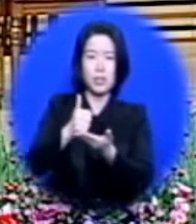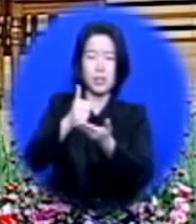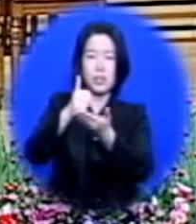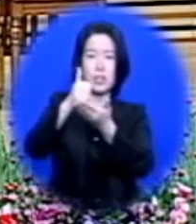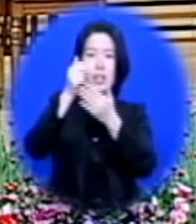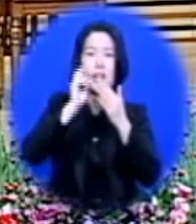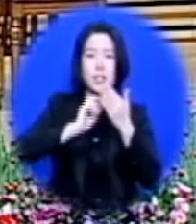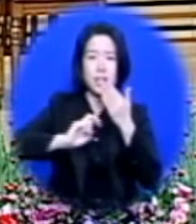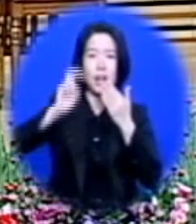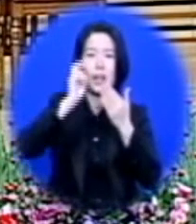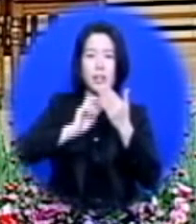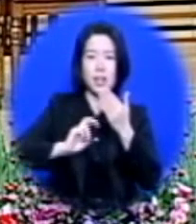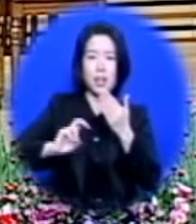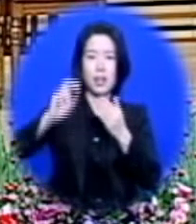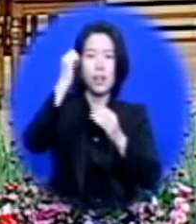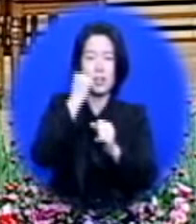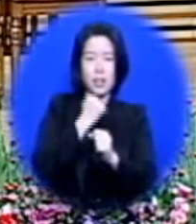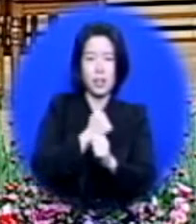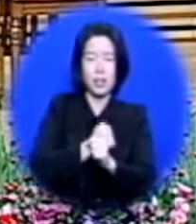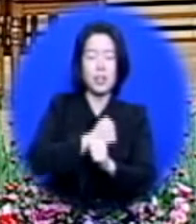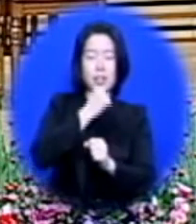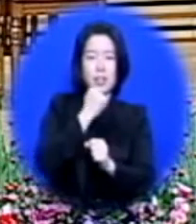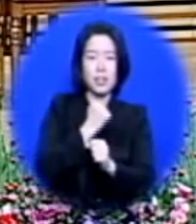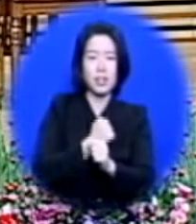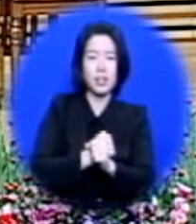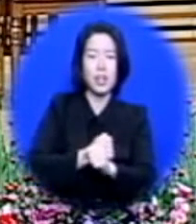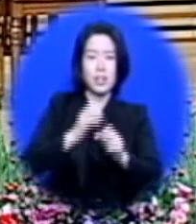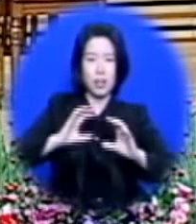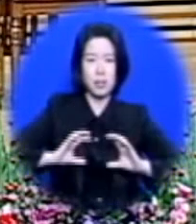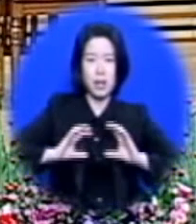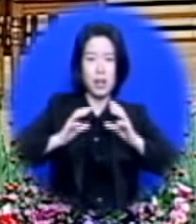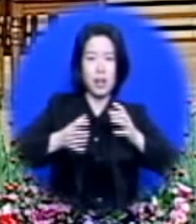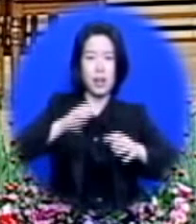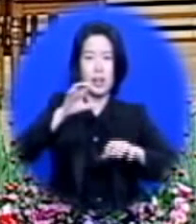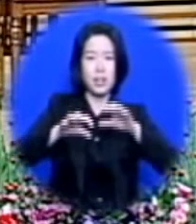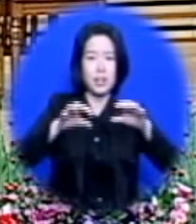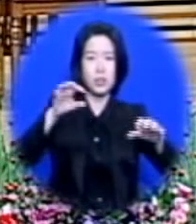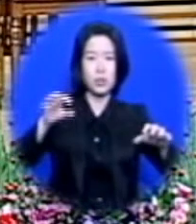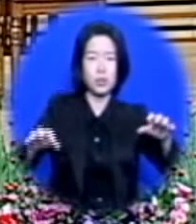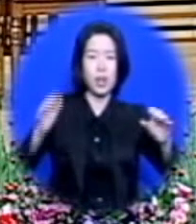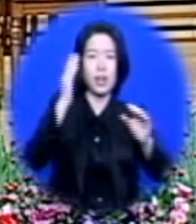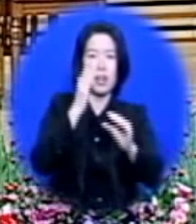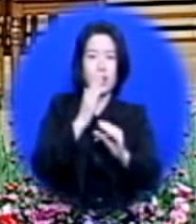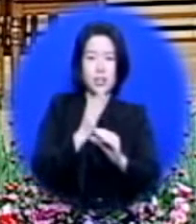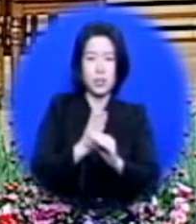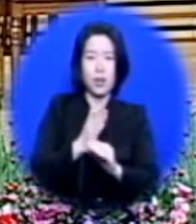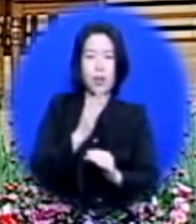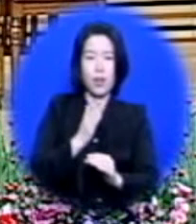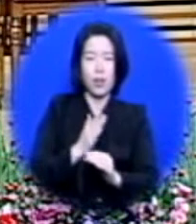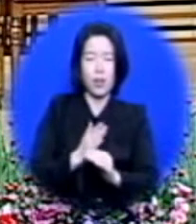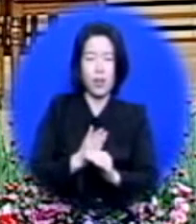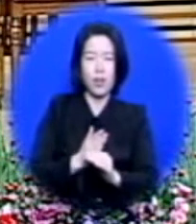을 짐 찾아 디아 밥이 2 * 바 주기에서